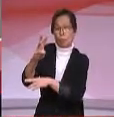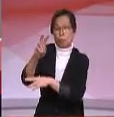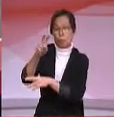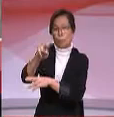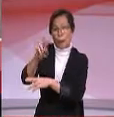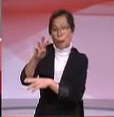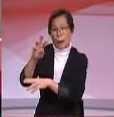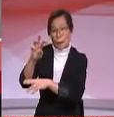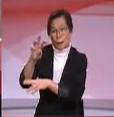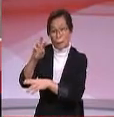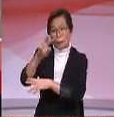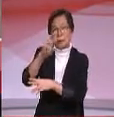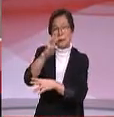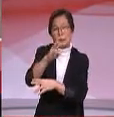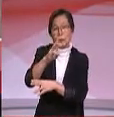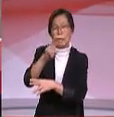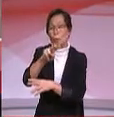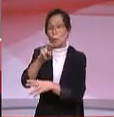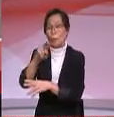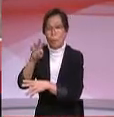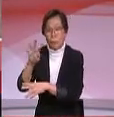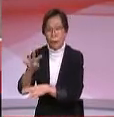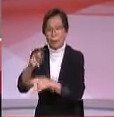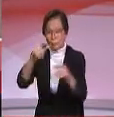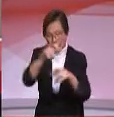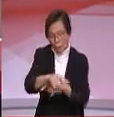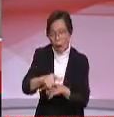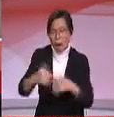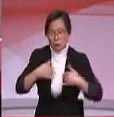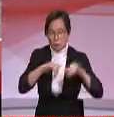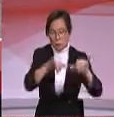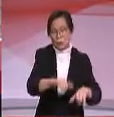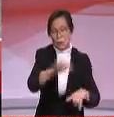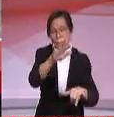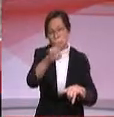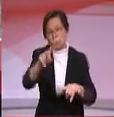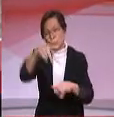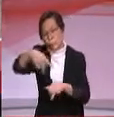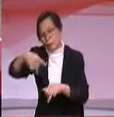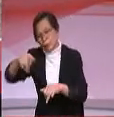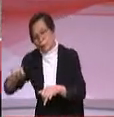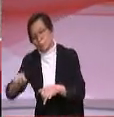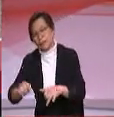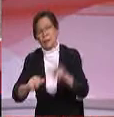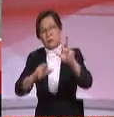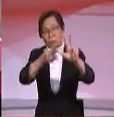13,264 penduduk yang masih berada di 52 PPS, dan ini melibatkan